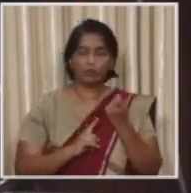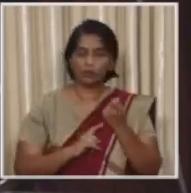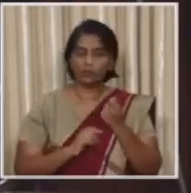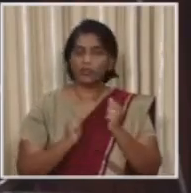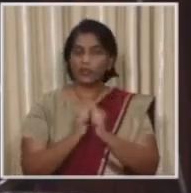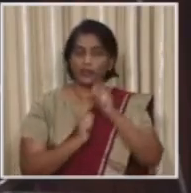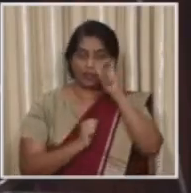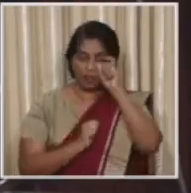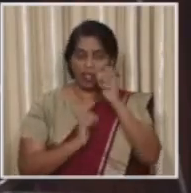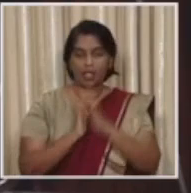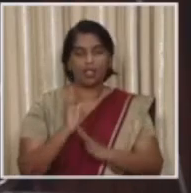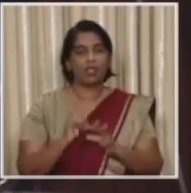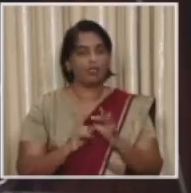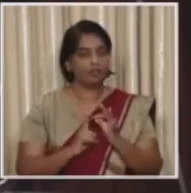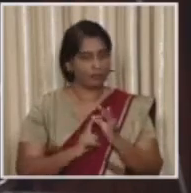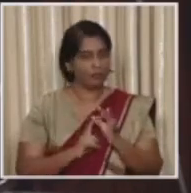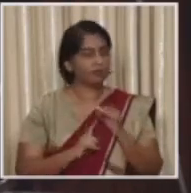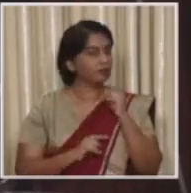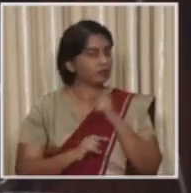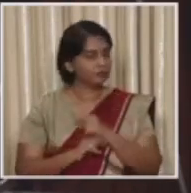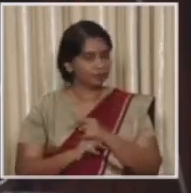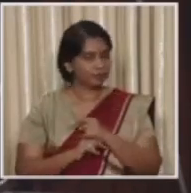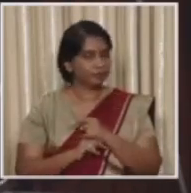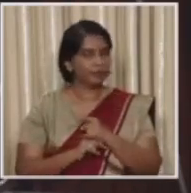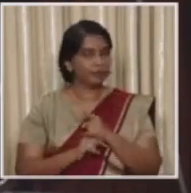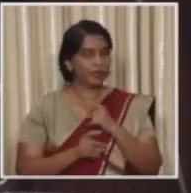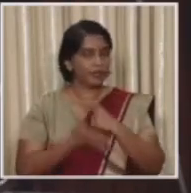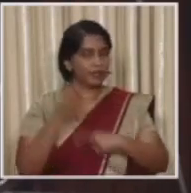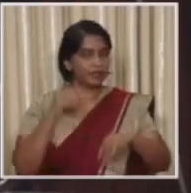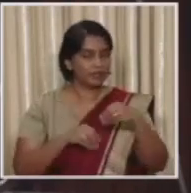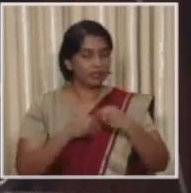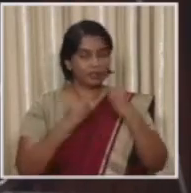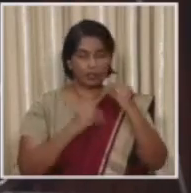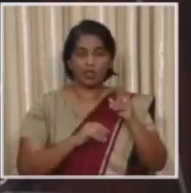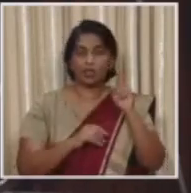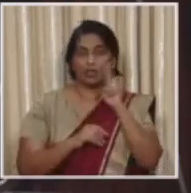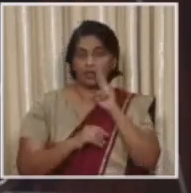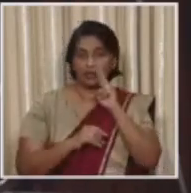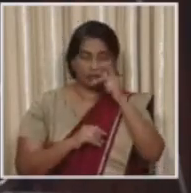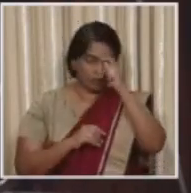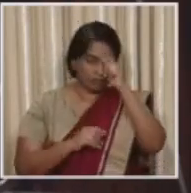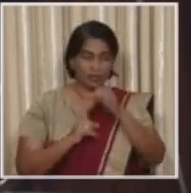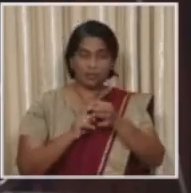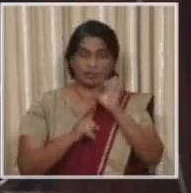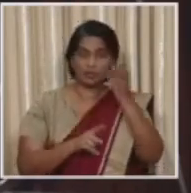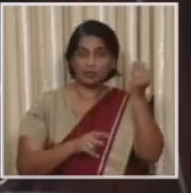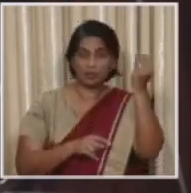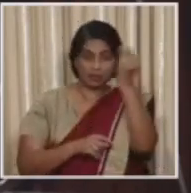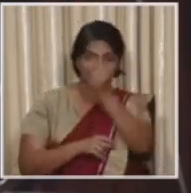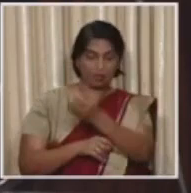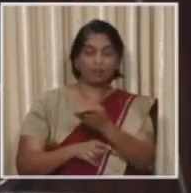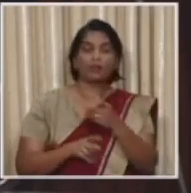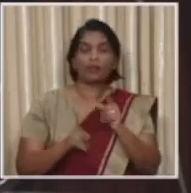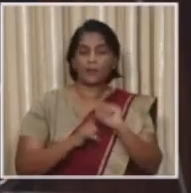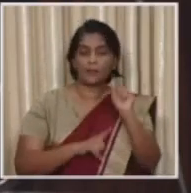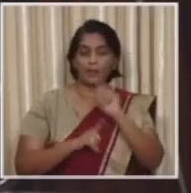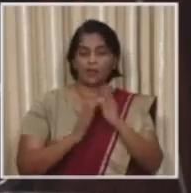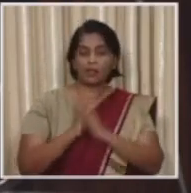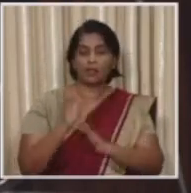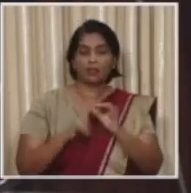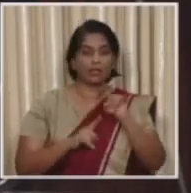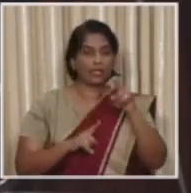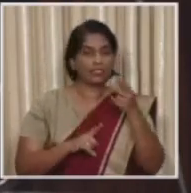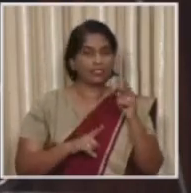වැඩබල නැමැතුමා එතුමාට ඡන්දේ දුන් රනිල් වික්‍රමසිංහ මහතාව ජනාධිපති කිරීමට ඡන්දේ දුන් මං හිතන්නේ පාර්ලිමේන්තු මන්ත්‍රීවරු